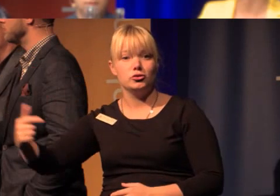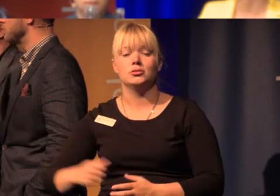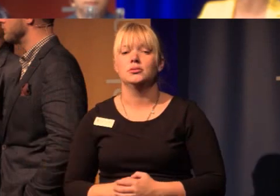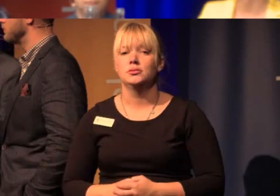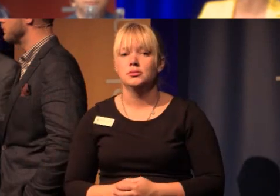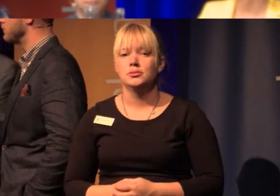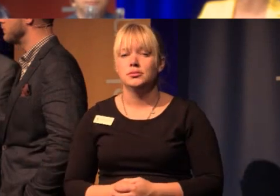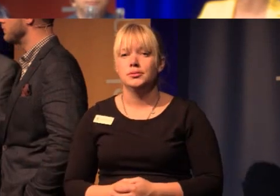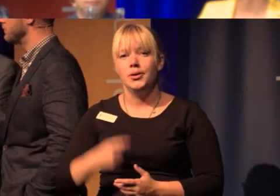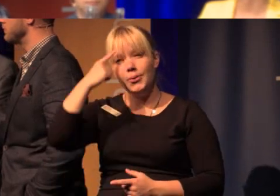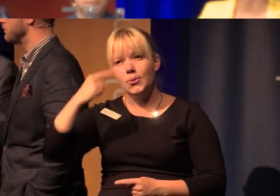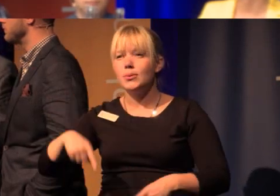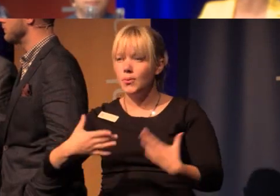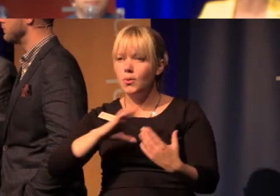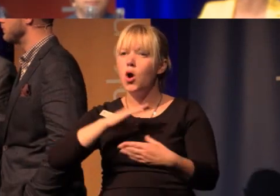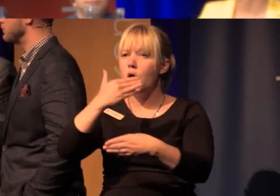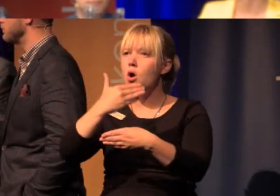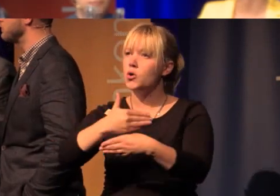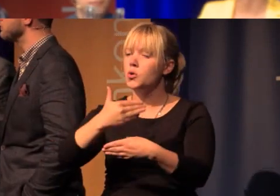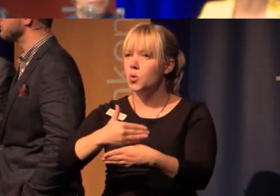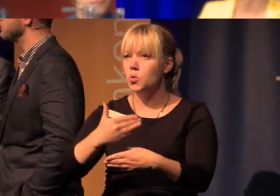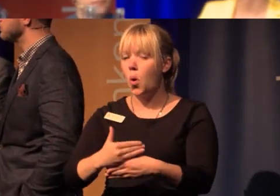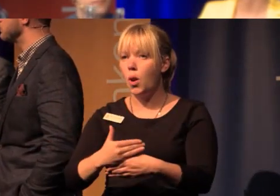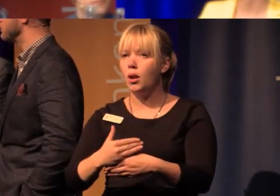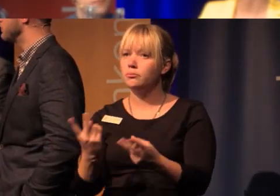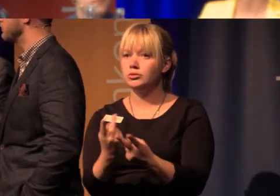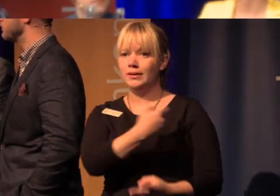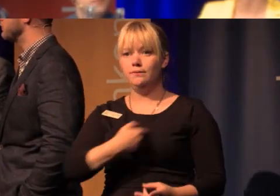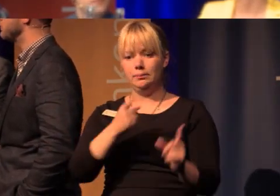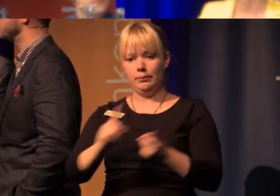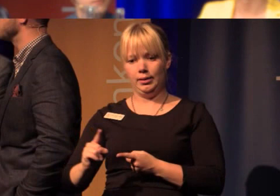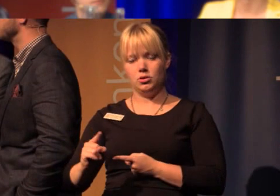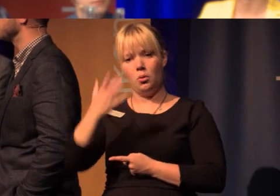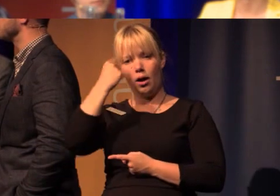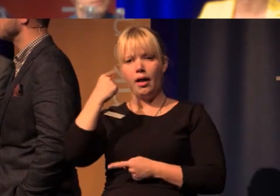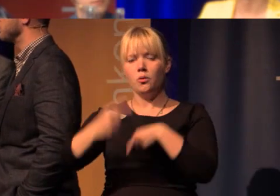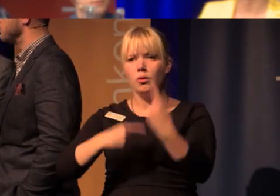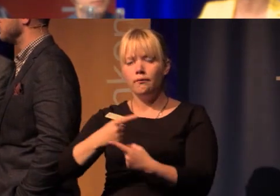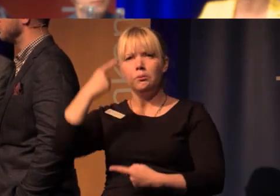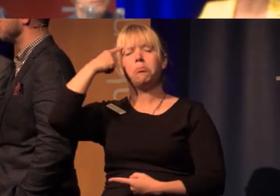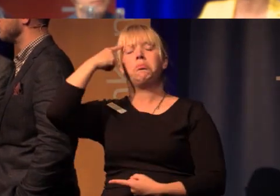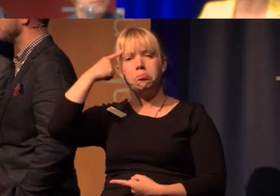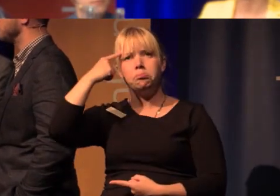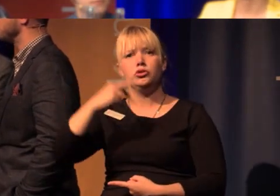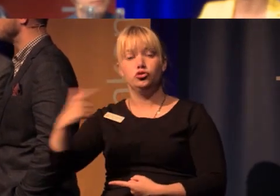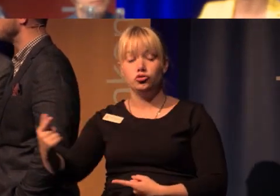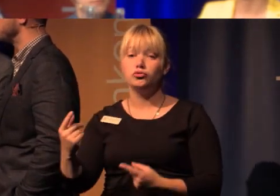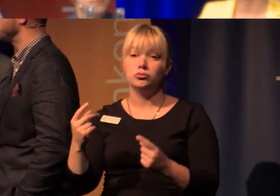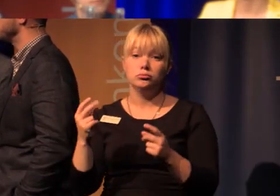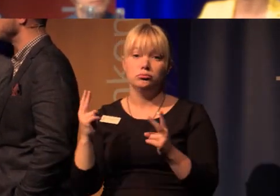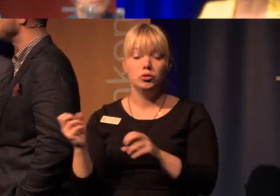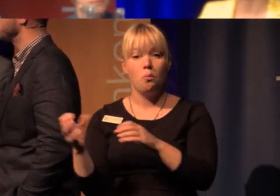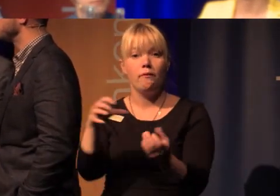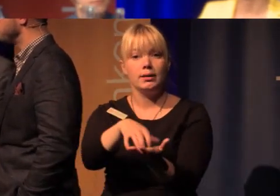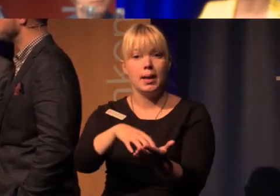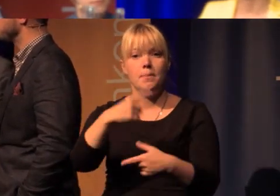också kulturen en roll att spela i, dels för att vi som människor ska utvecklas, men också för att samhället i sin helhet ska utvecklas.